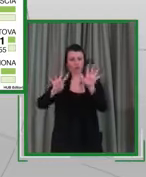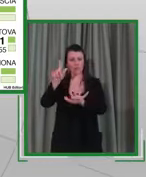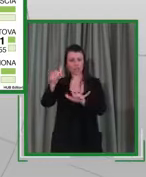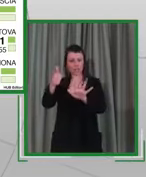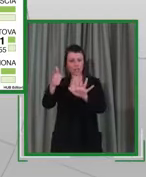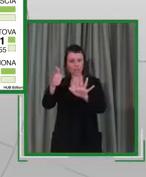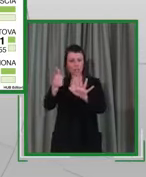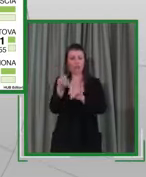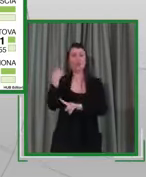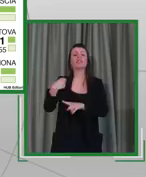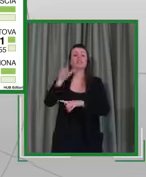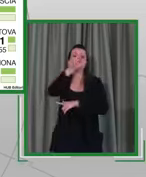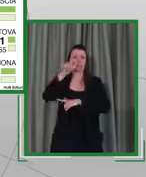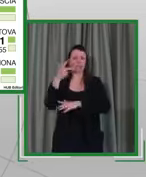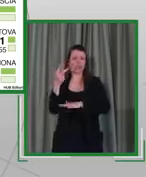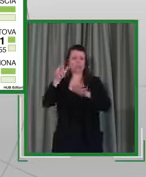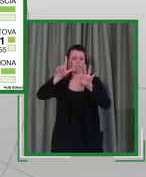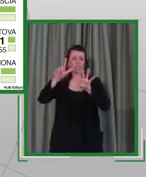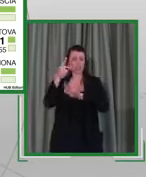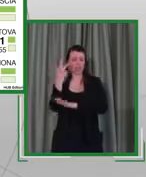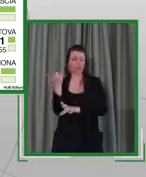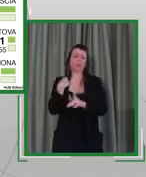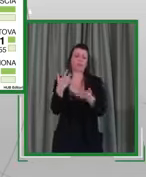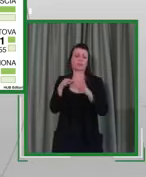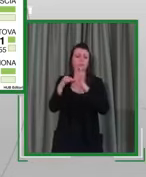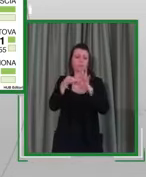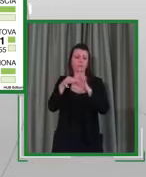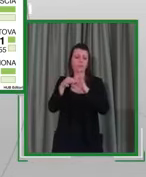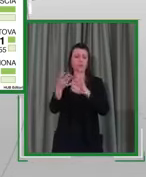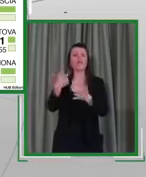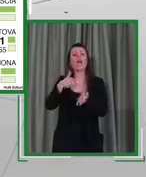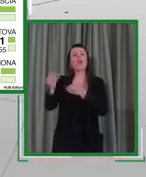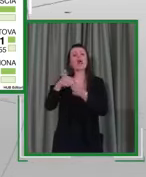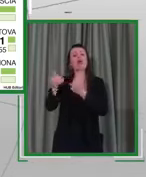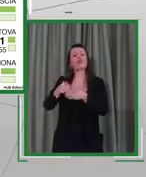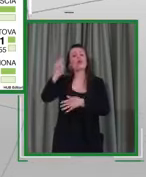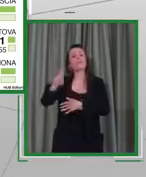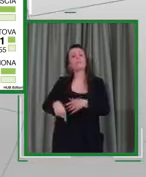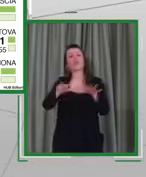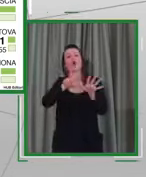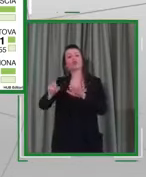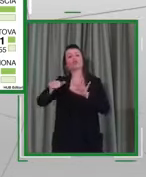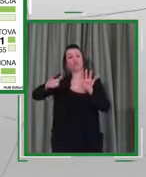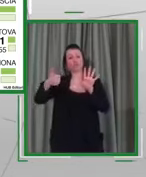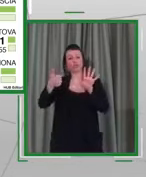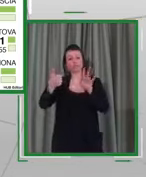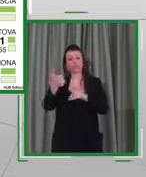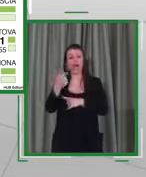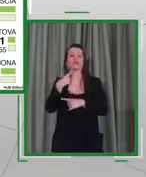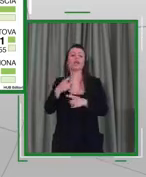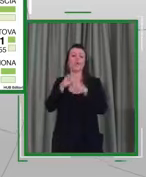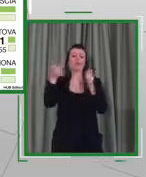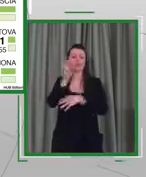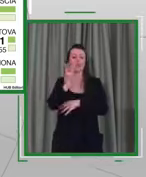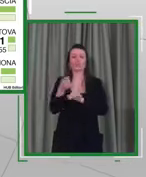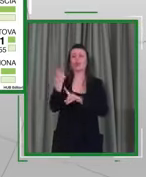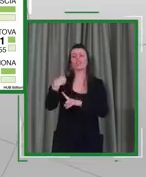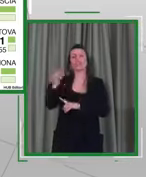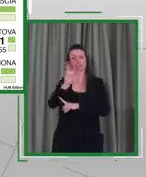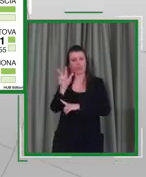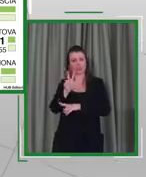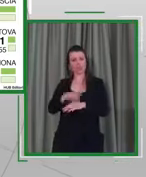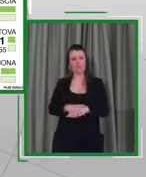73 quindi siamo a studenti alla stessa linea li lecco 1860 più 22 ieri era più 33